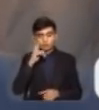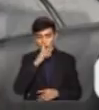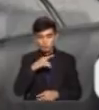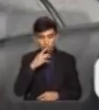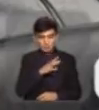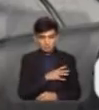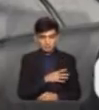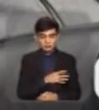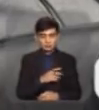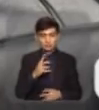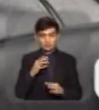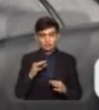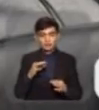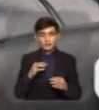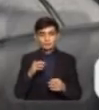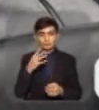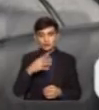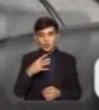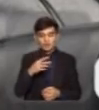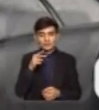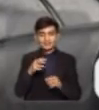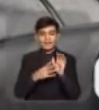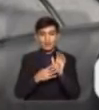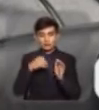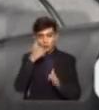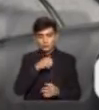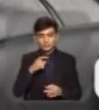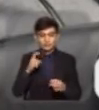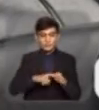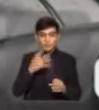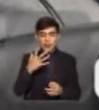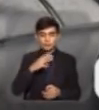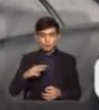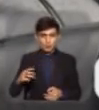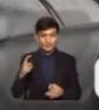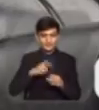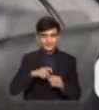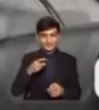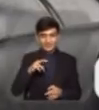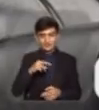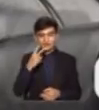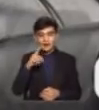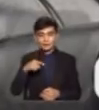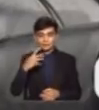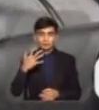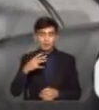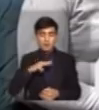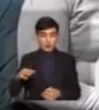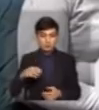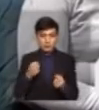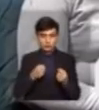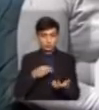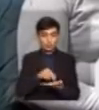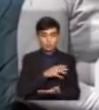будет. Вот ребята на сороковках 2009 года, у них уже растаможка под 5 миллионов тенге выходит. Они за 2,5 миллиона эти машины покупали.